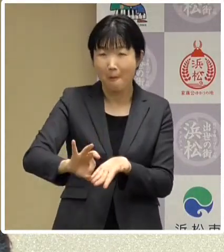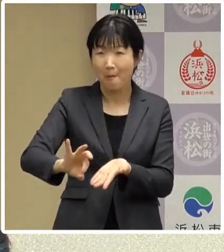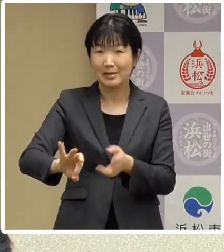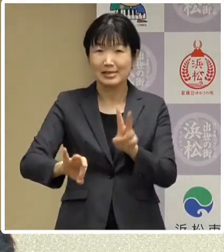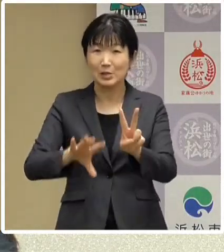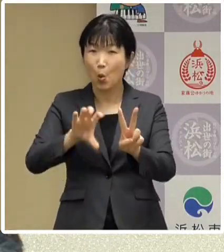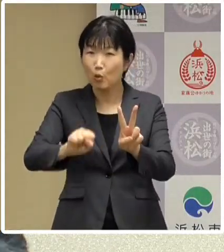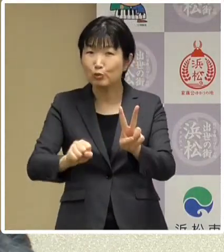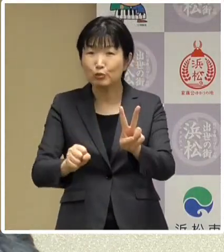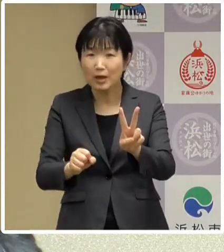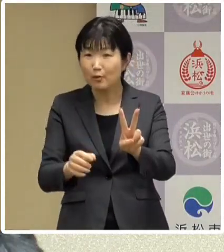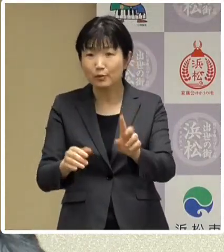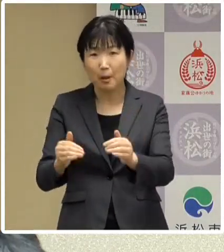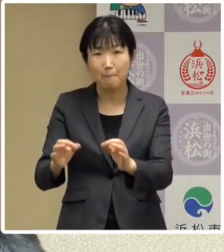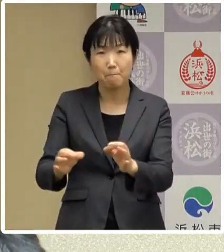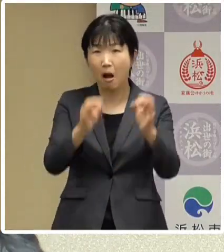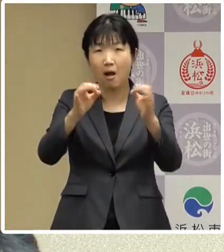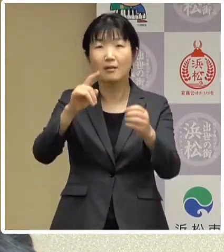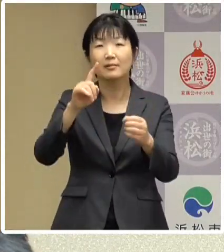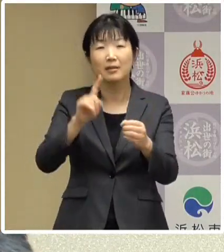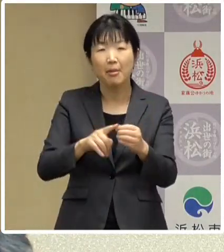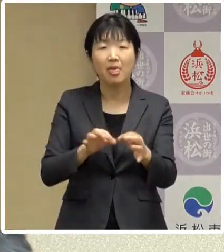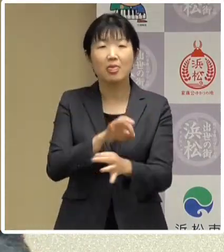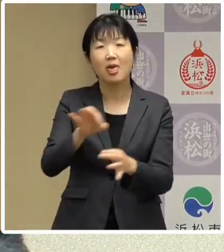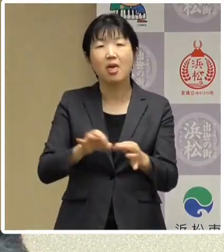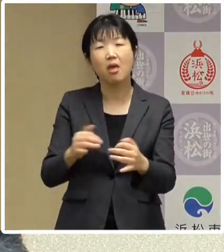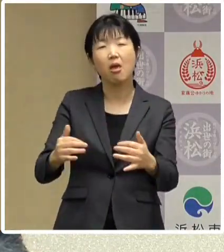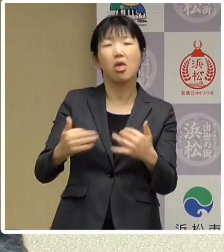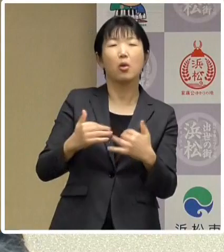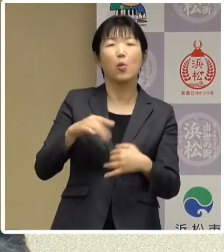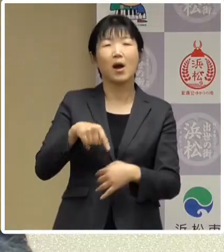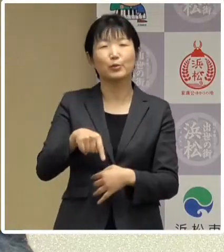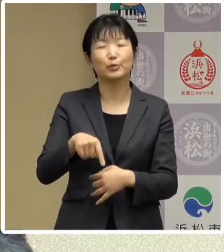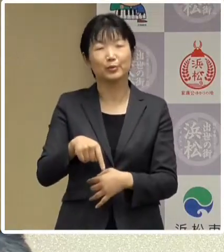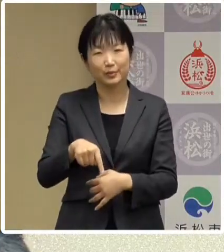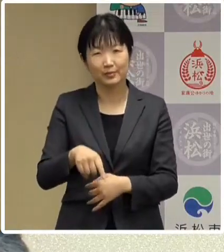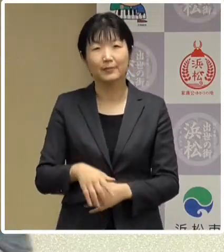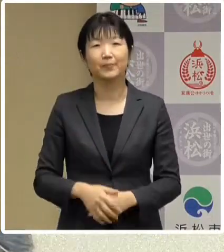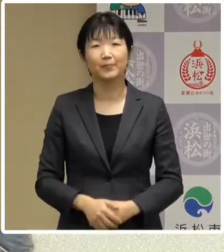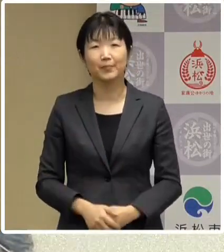億近い増でございますので、経営に影響を与えるというものでございます。